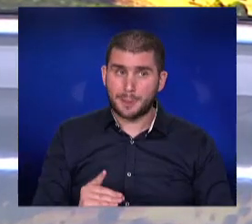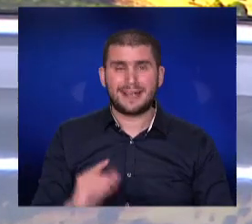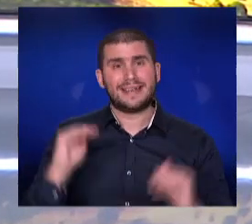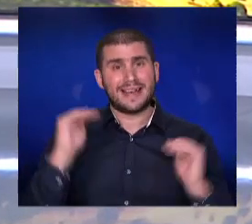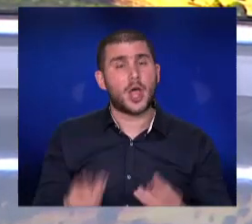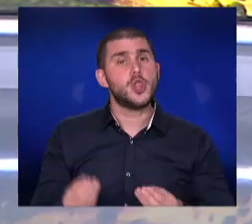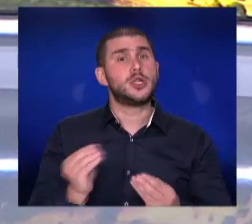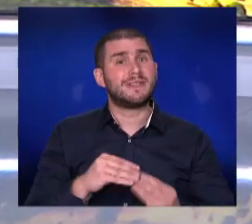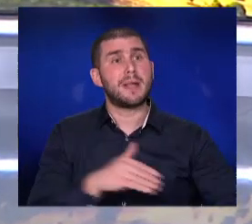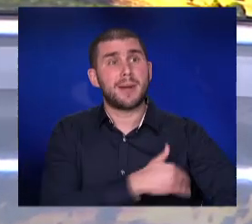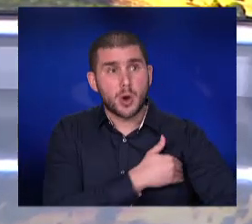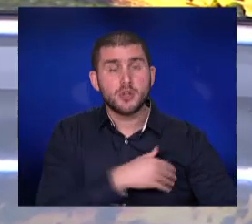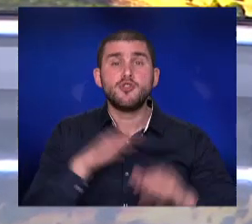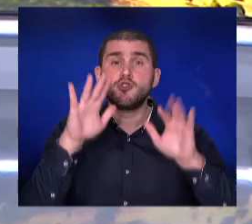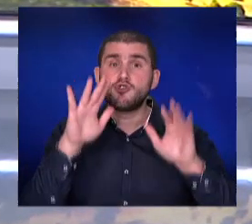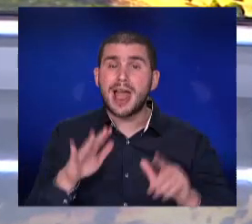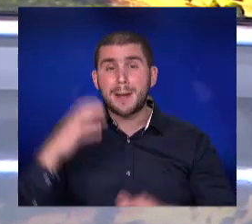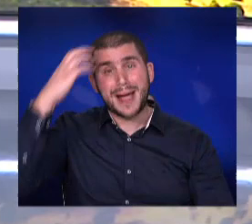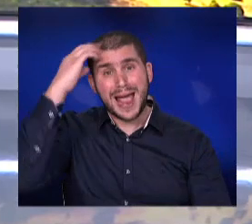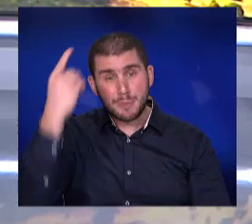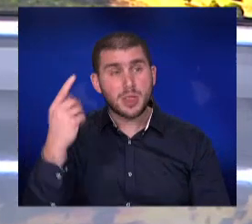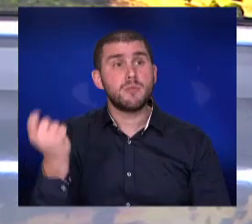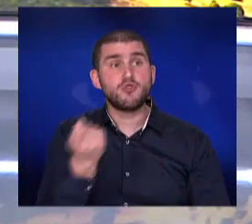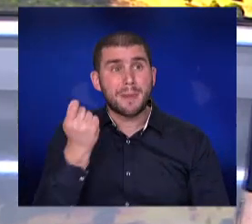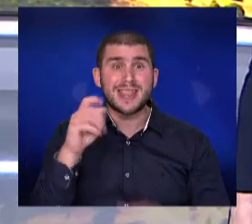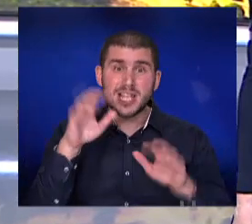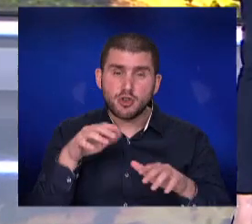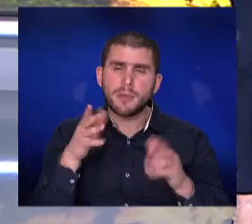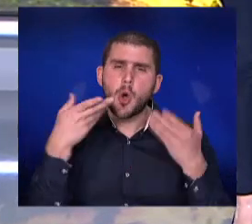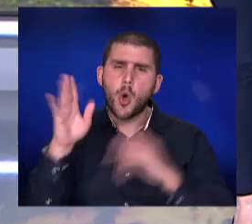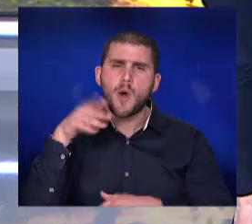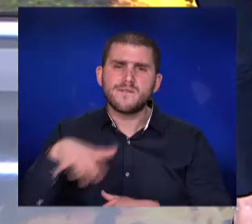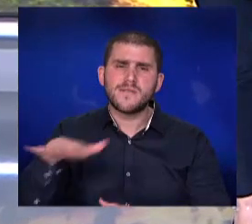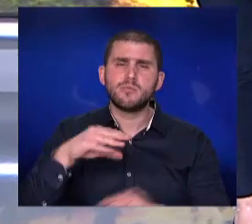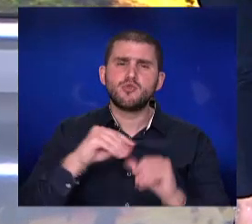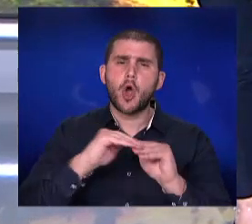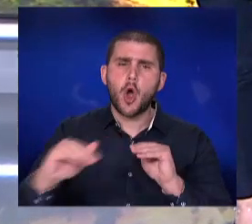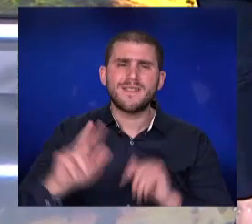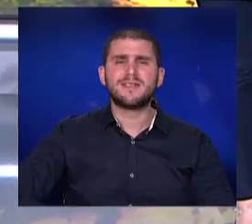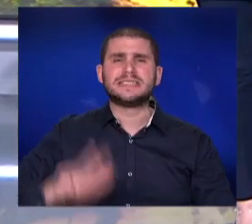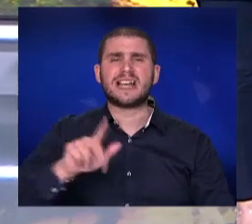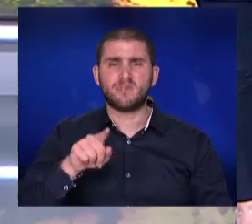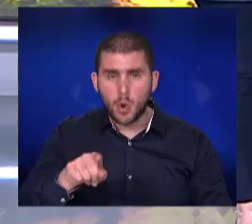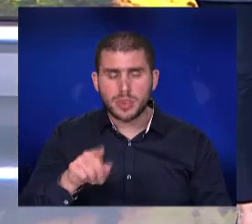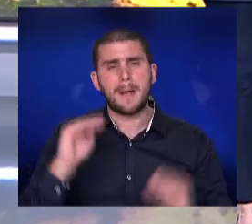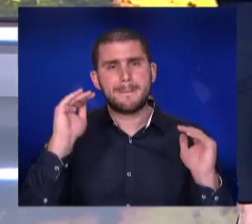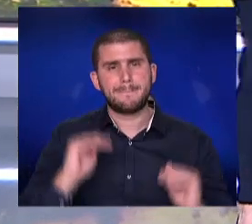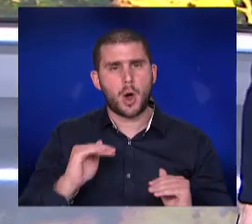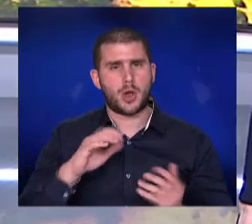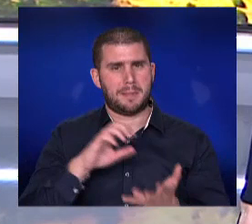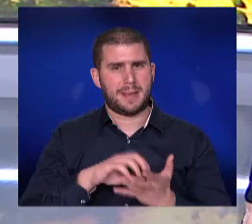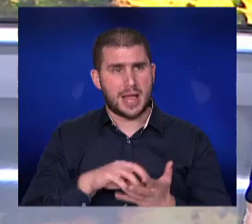נוספת בטמפרטורות, שלג ירד בחרמון, בשבת הגשם מתמקד בעיקר לאורך מישור החוף ובצפון, פחות בערי